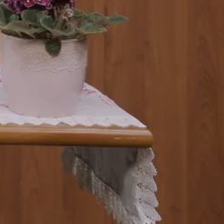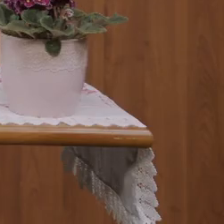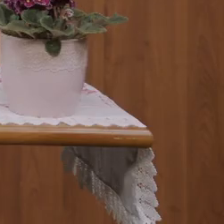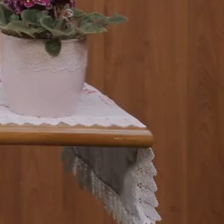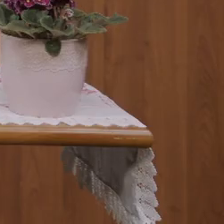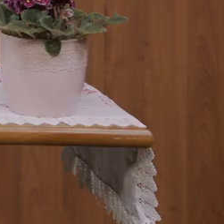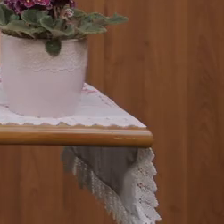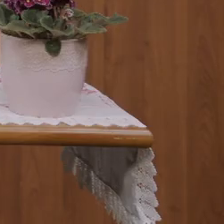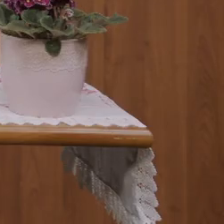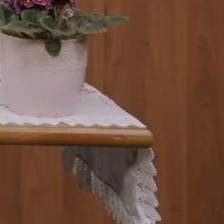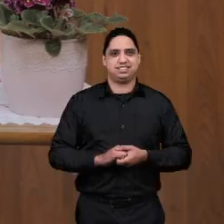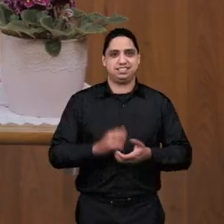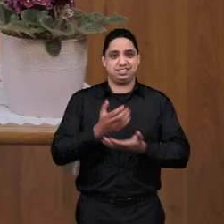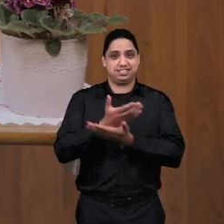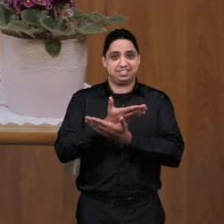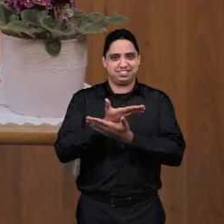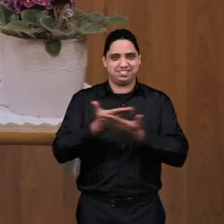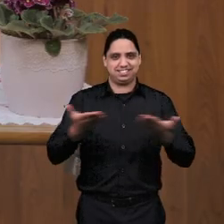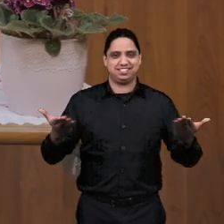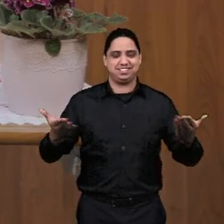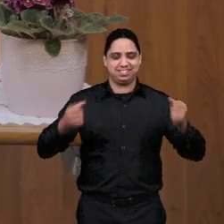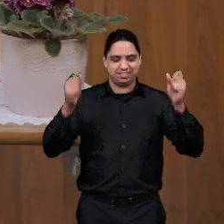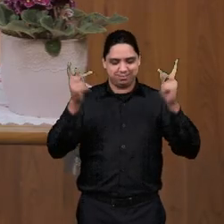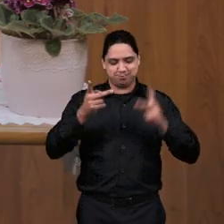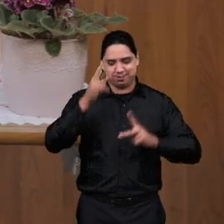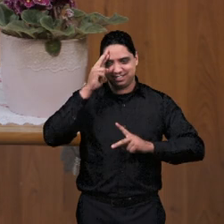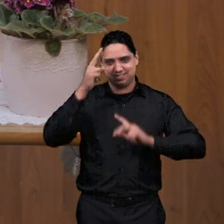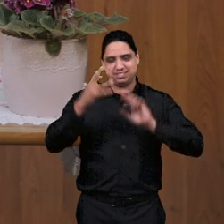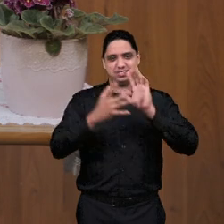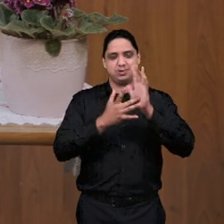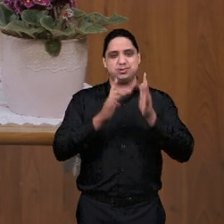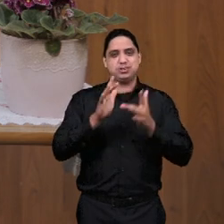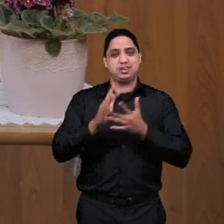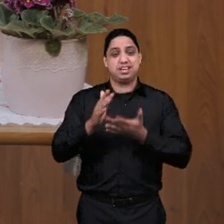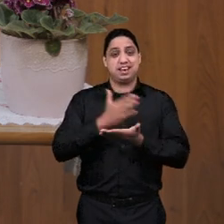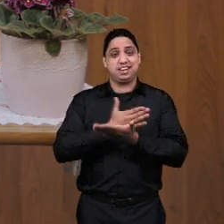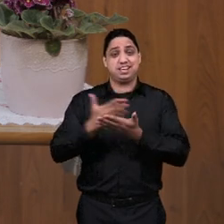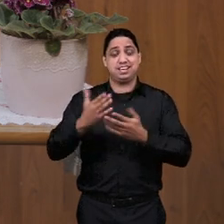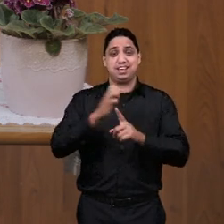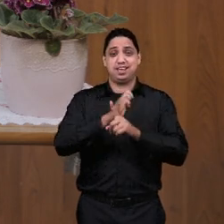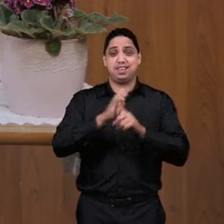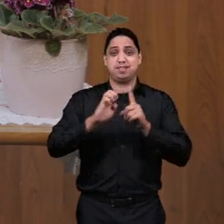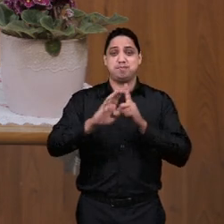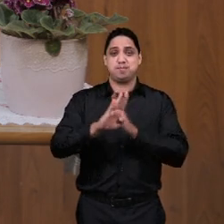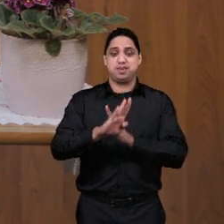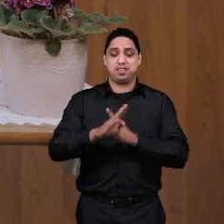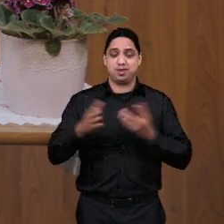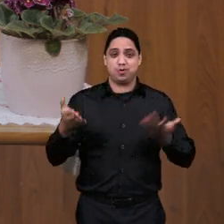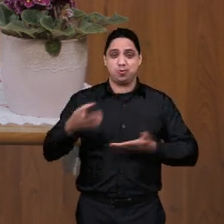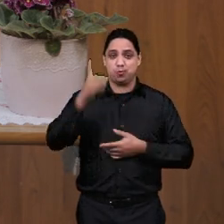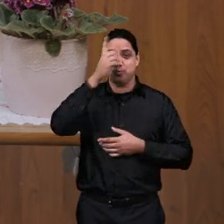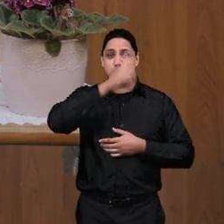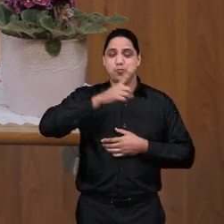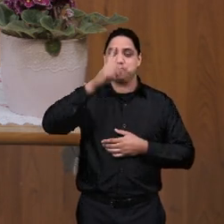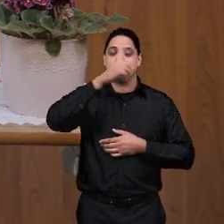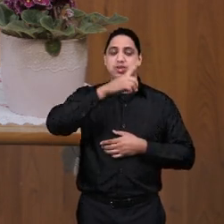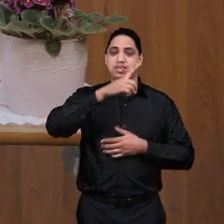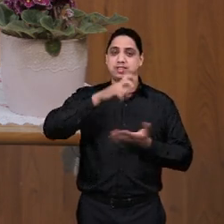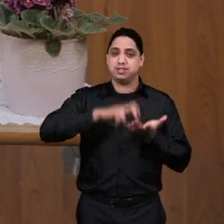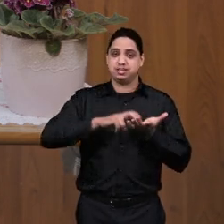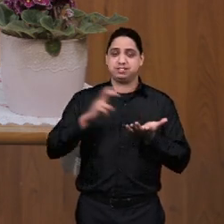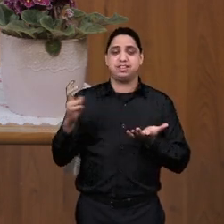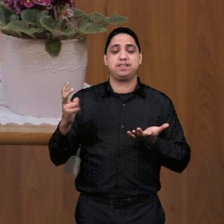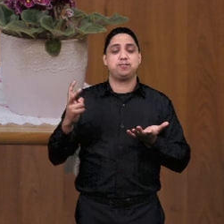Mes frères et sœurs, la paix du Seigneur Jésus, nous commençons l'école biblique dominicale ce dimanche matin et